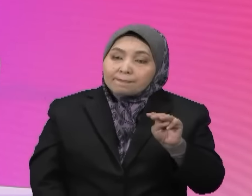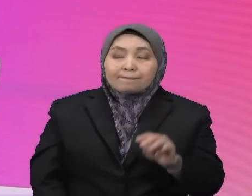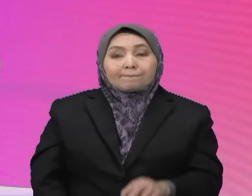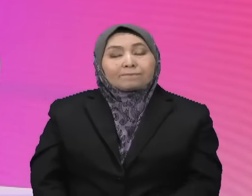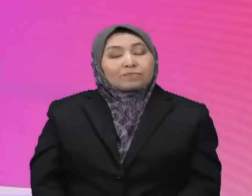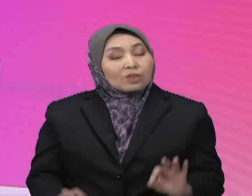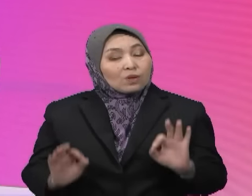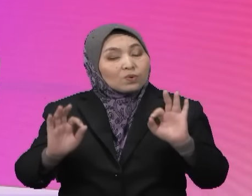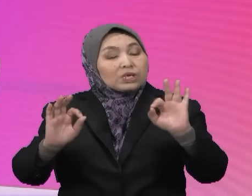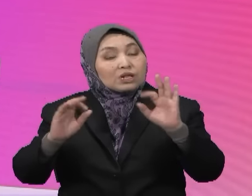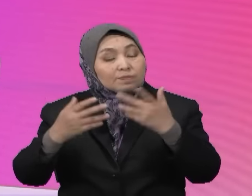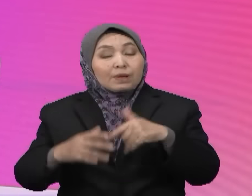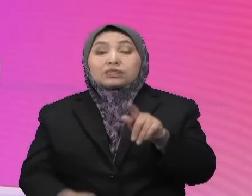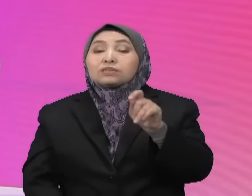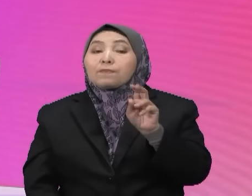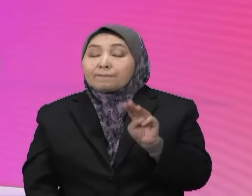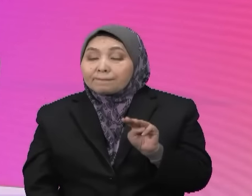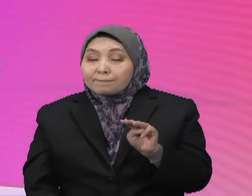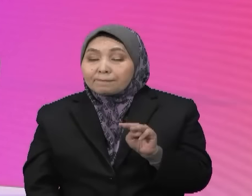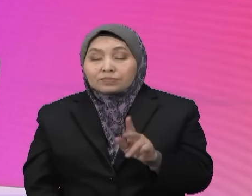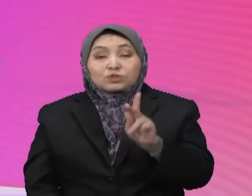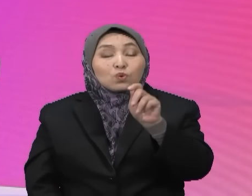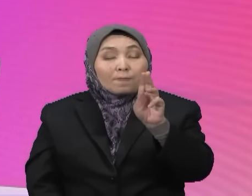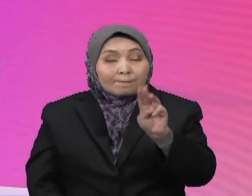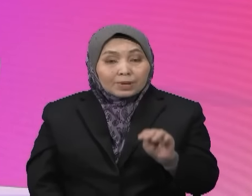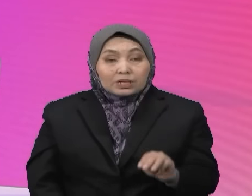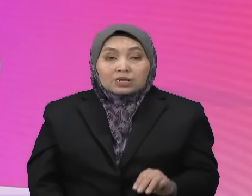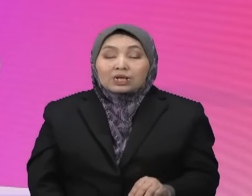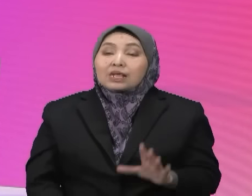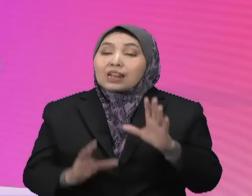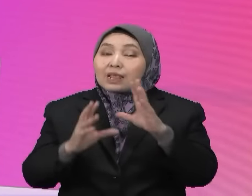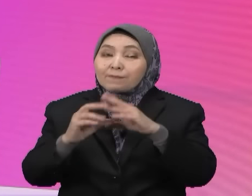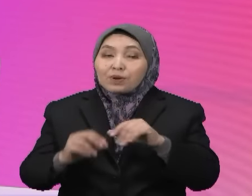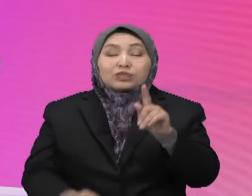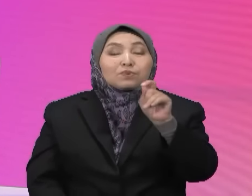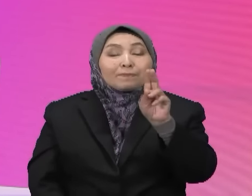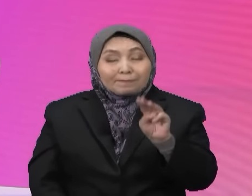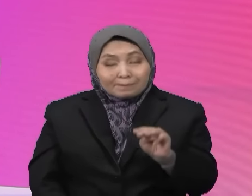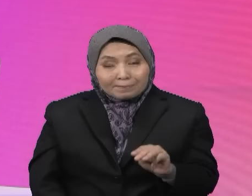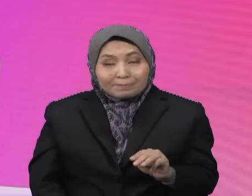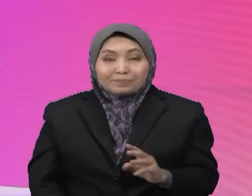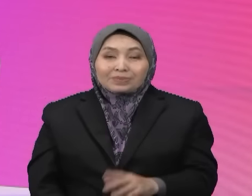raja'tum. Okey, kemudian tum tu. Nah, tum tu nak bunyi lembut sikitlah.